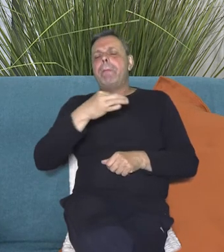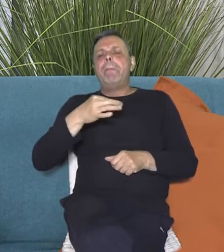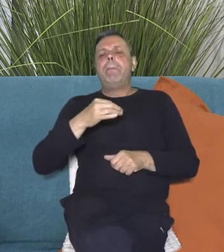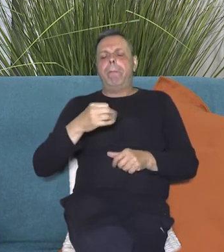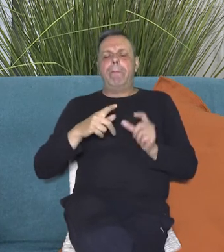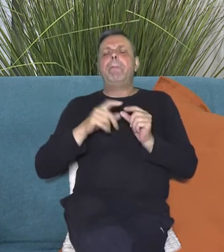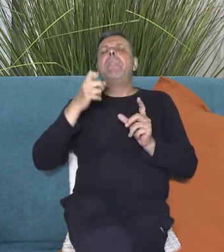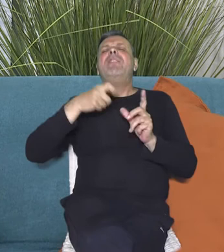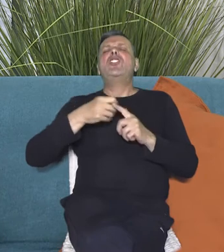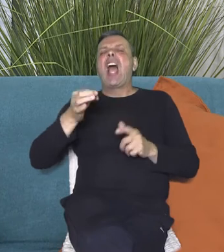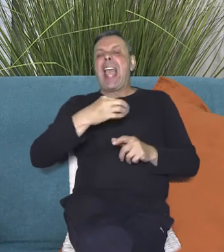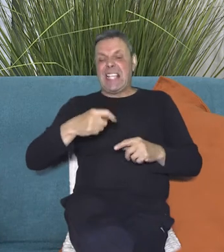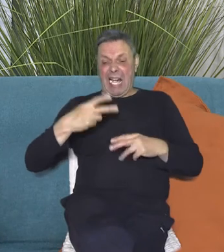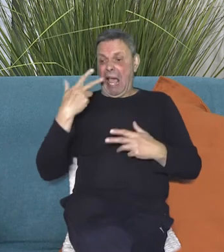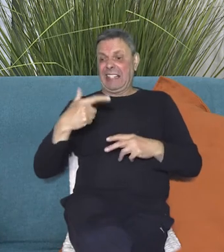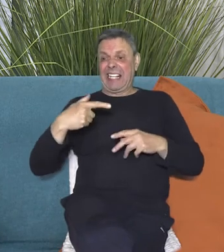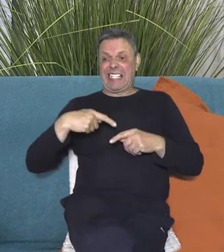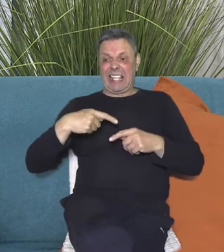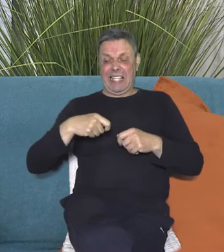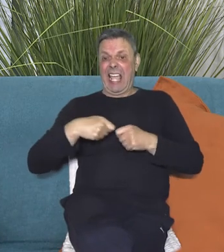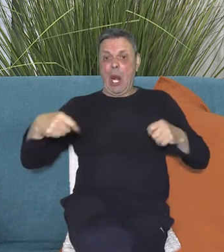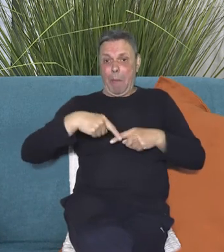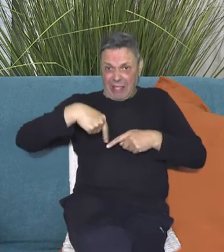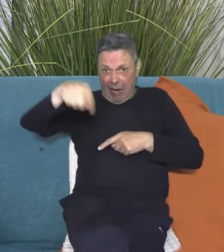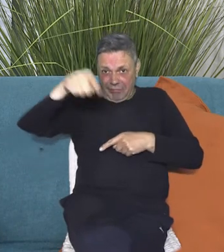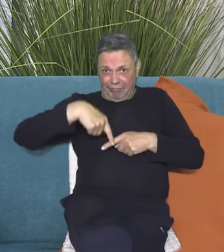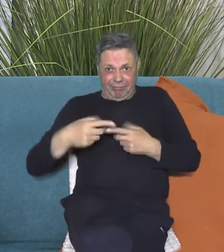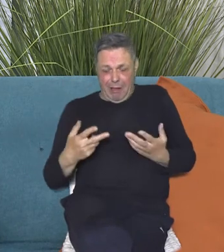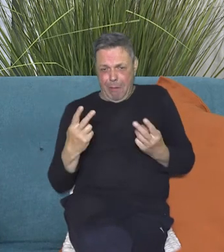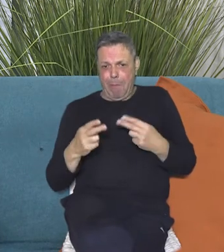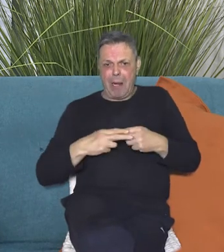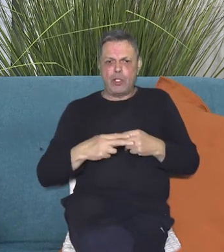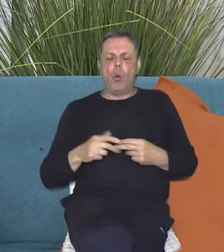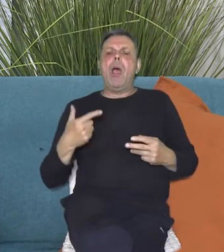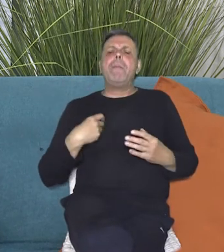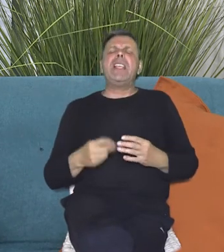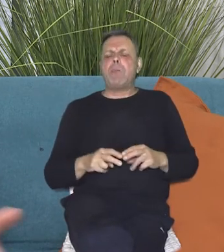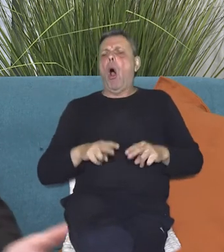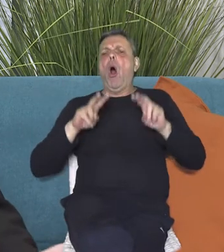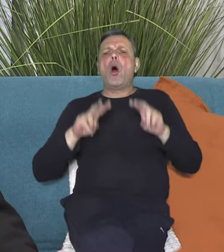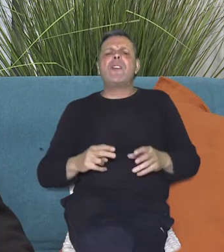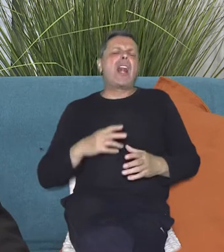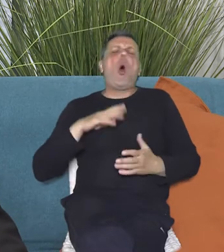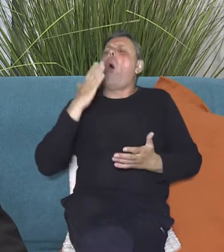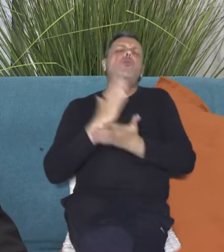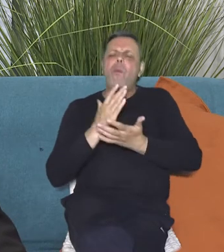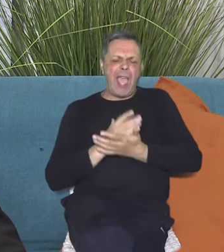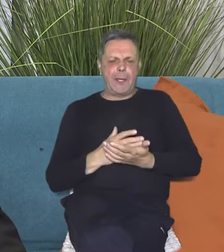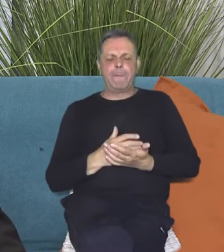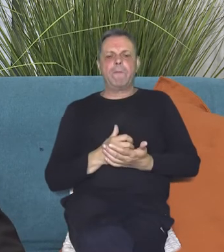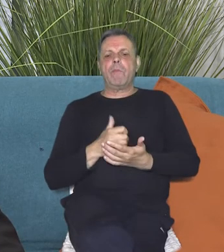Plitvičkim jezerima uspostavimo prve susjede. 30 km je Nacionalni park Plitvička jezera od Bihaća i mi smo u stvari od